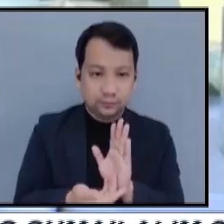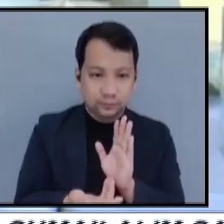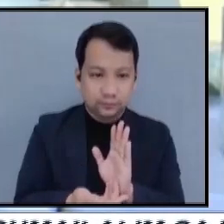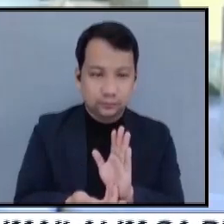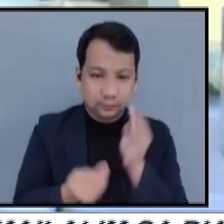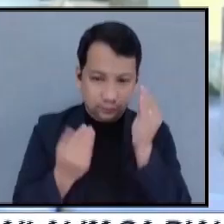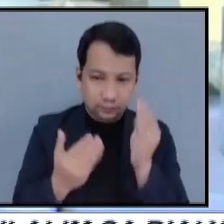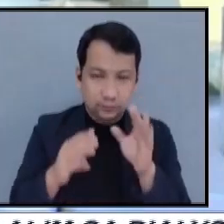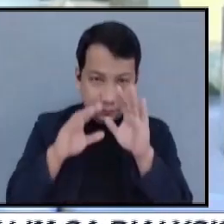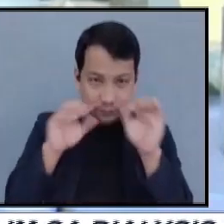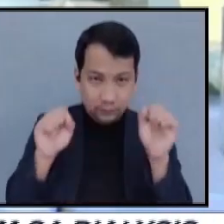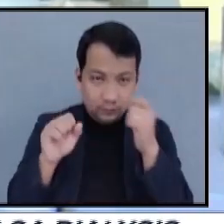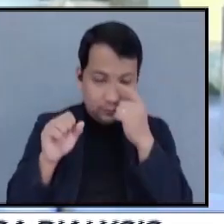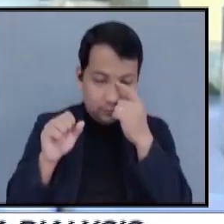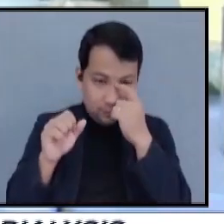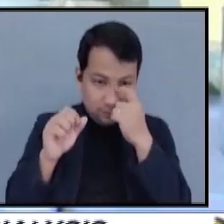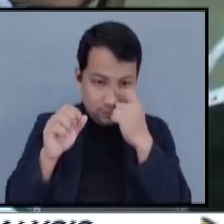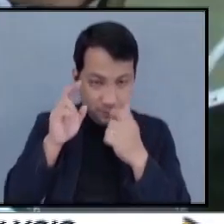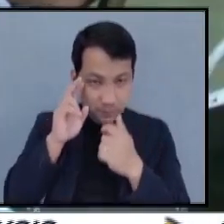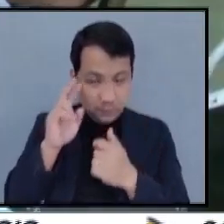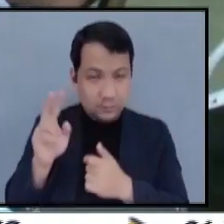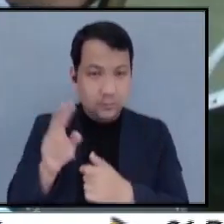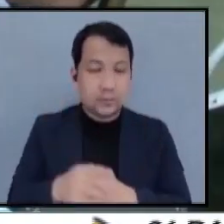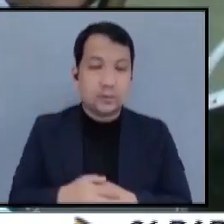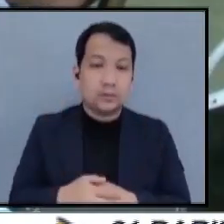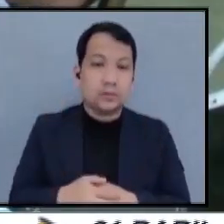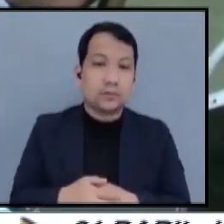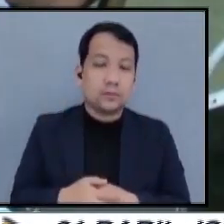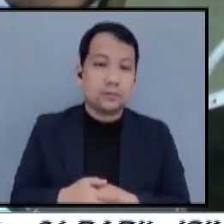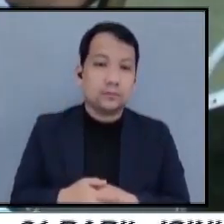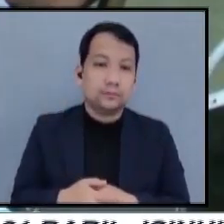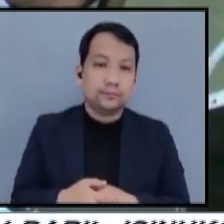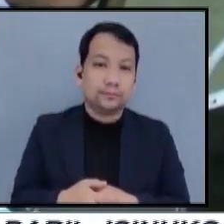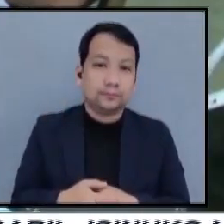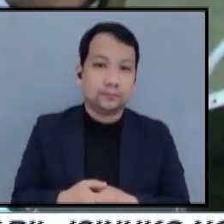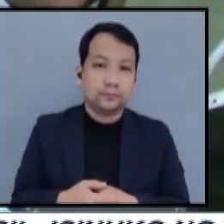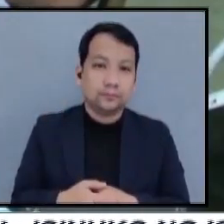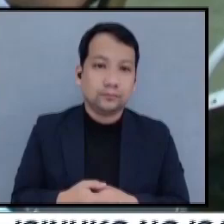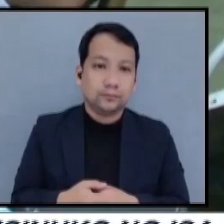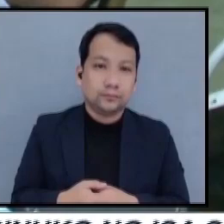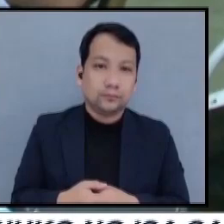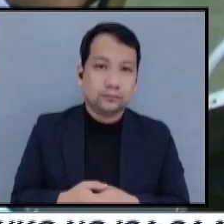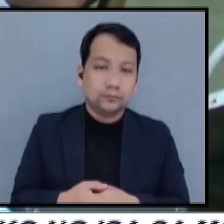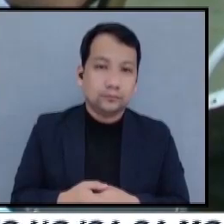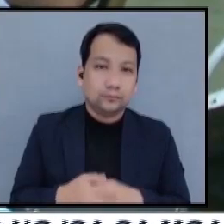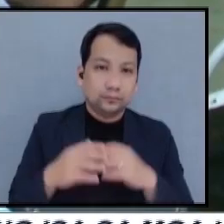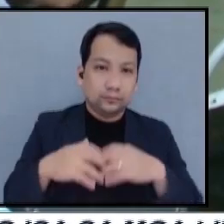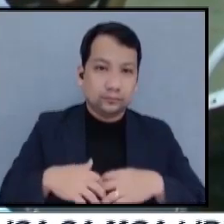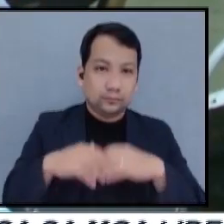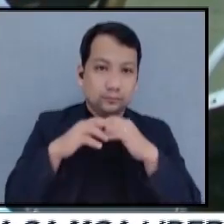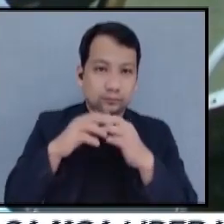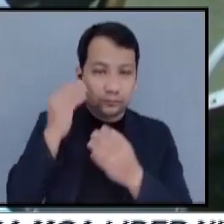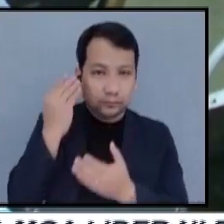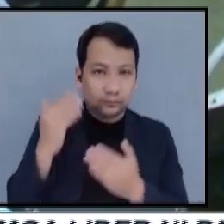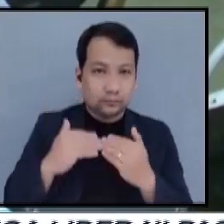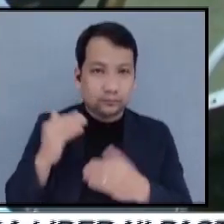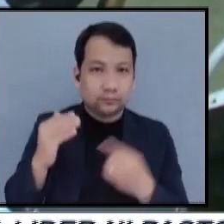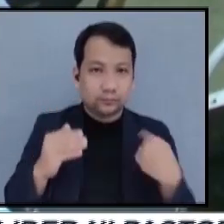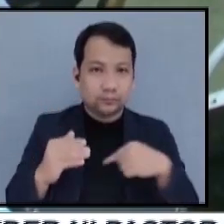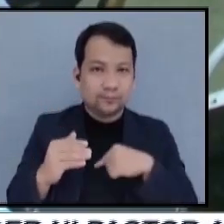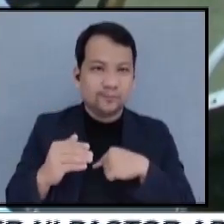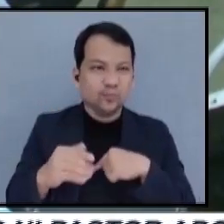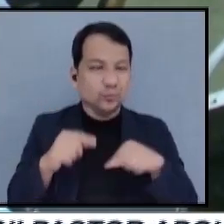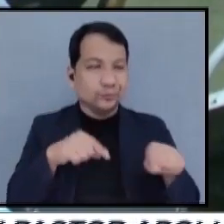President Ferdinand Marcos Jr. Dahil yung pondo ng irrigation, napakalaki ngayon. Ibig sabihin, hindi lang sa pondo,